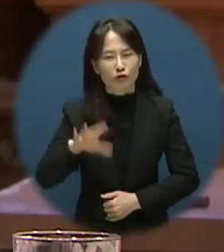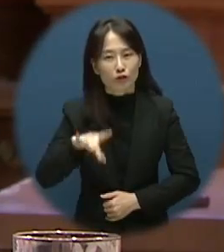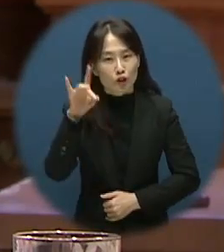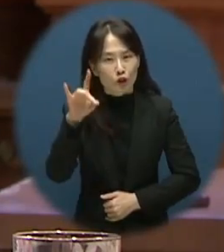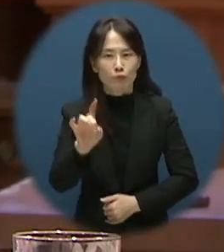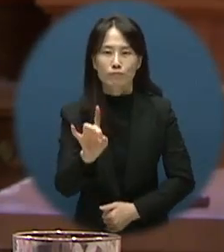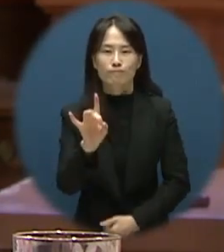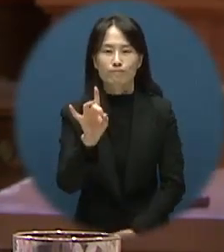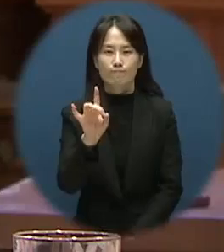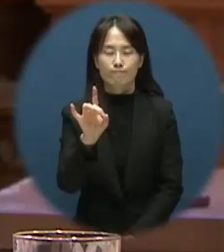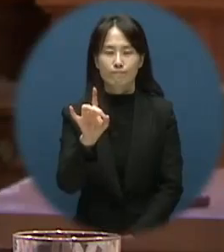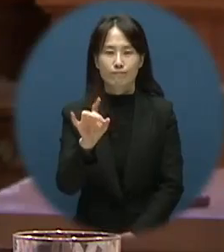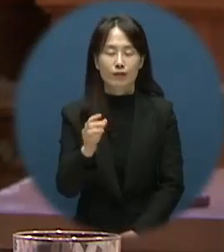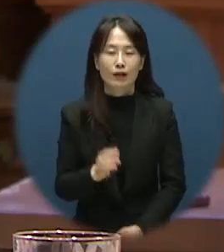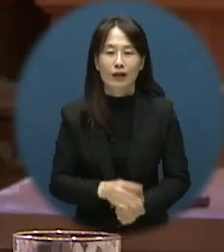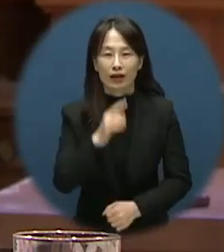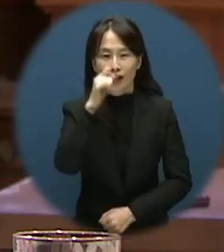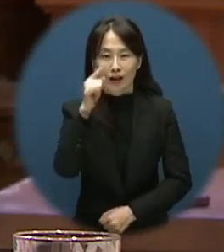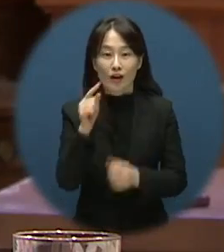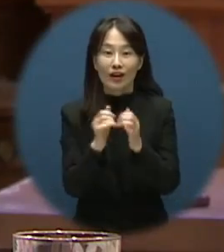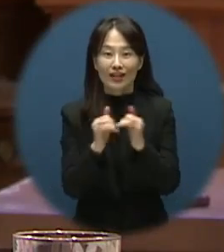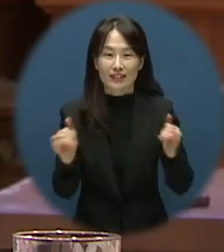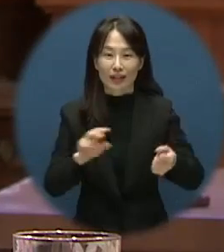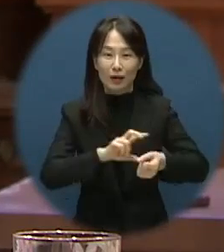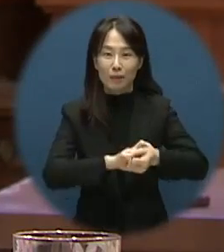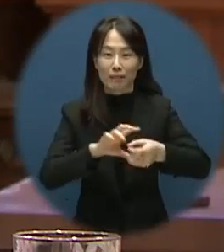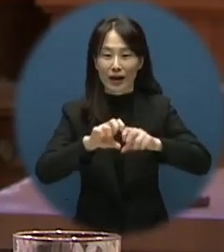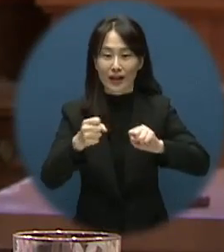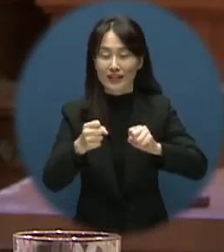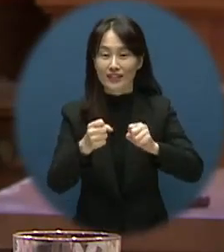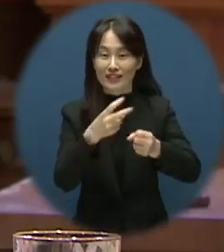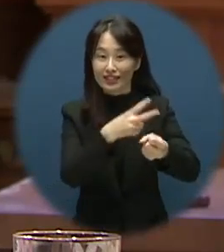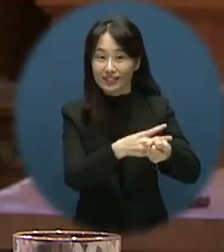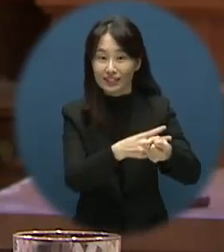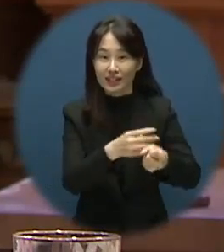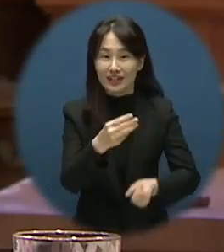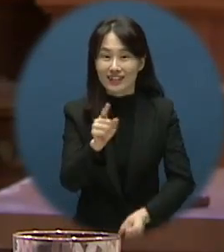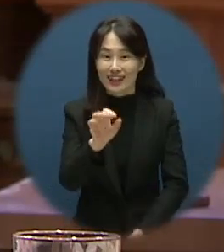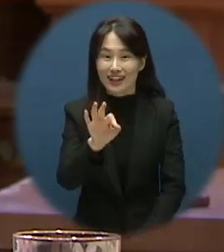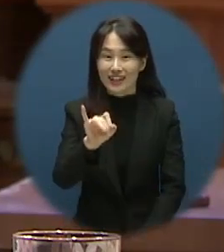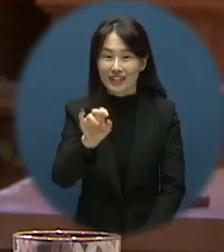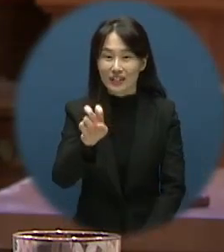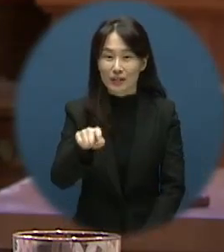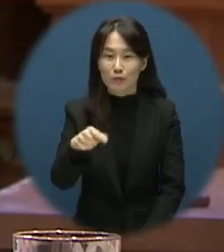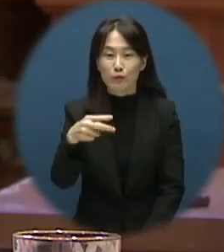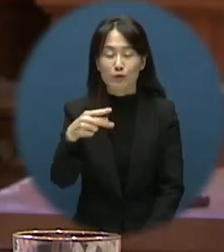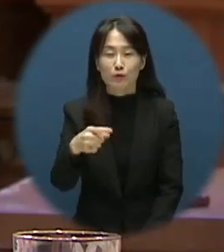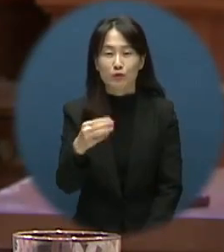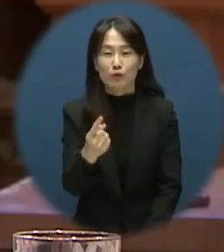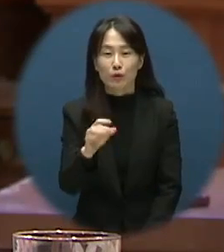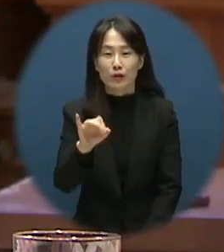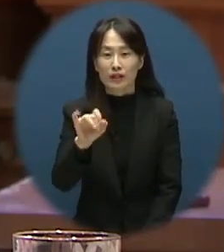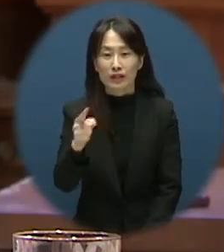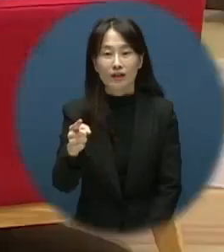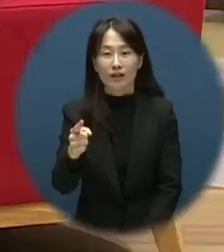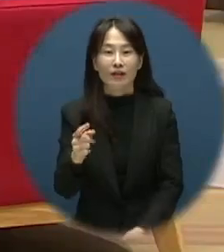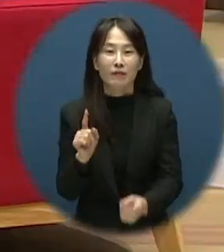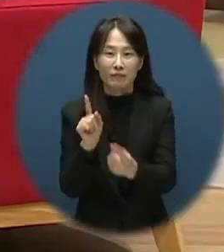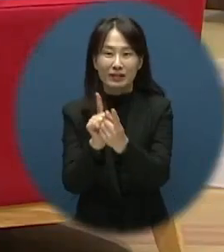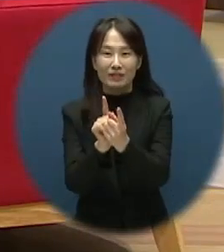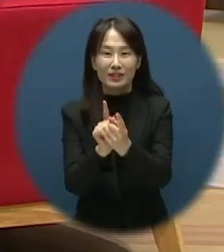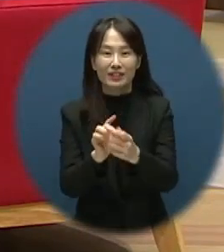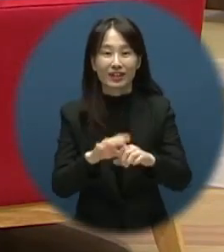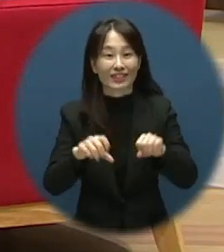또 유일한 서양인 한의사 라이몬드 로이어 원장을 함께